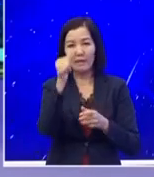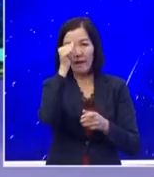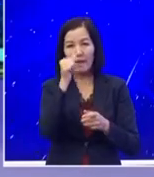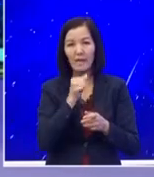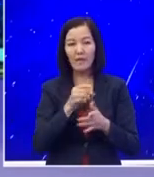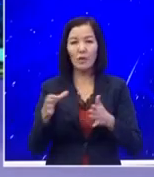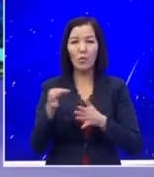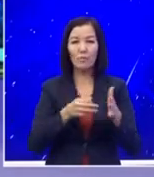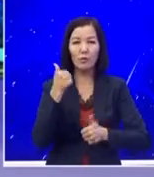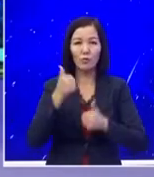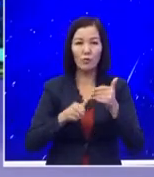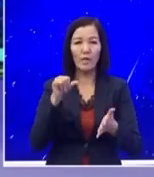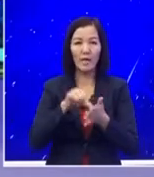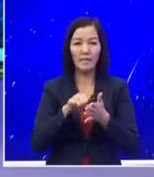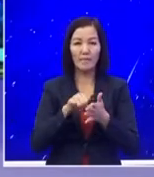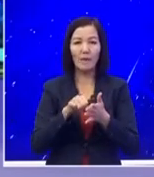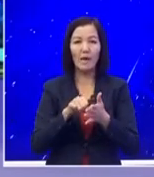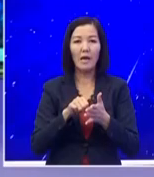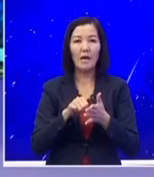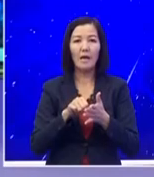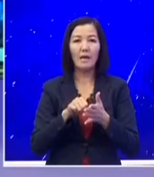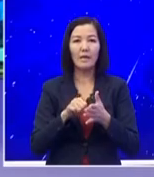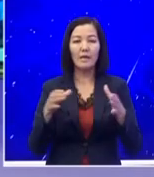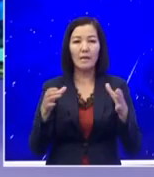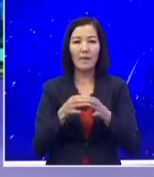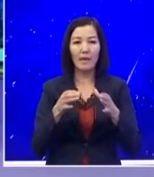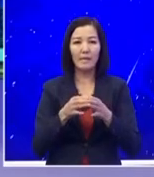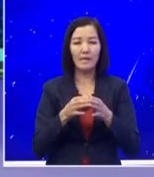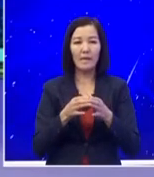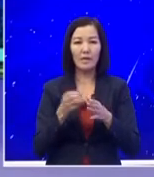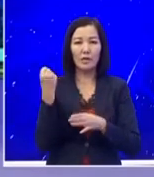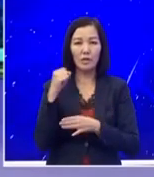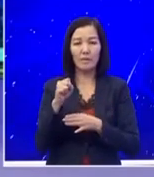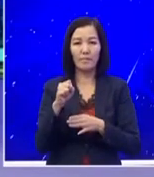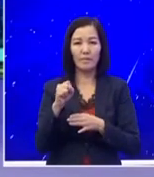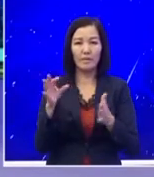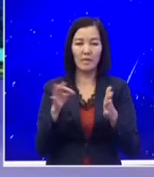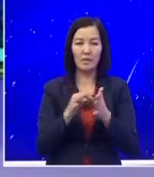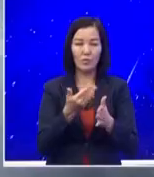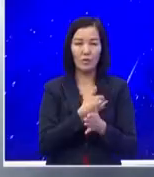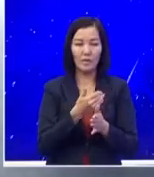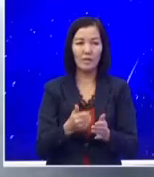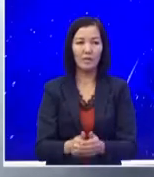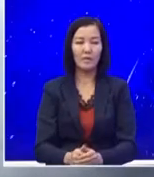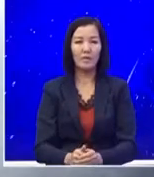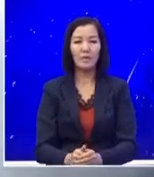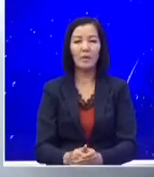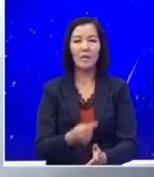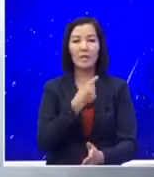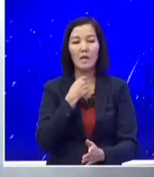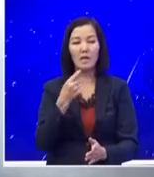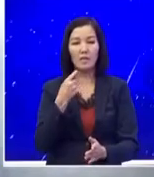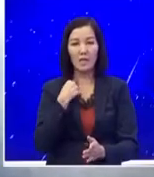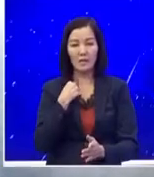облыстық турнирлерге қатыспақ. Сонымен қатар қоғамдық командалық есепте жүлдегер атануды мақсат еткен. Талдықорғандағы